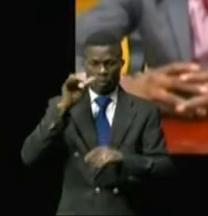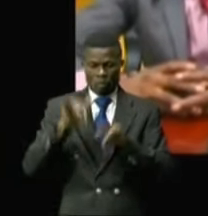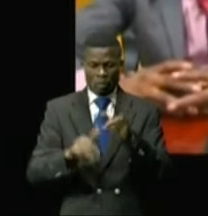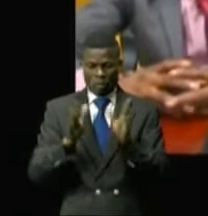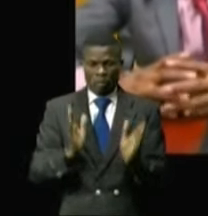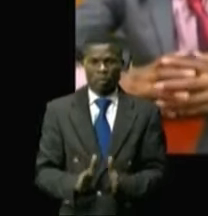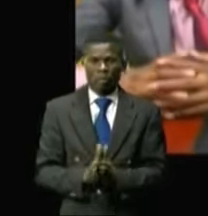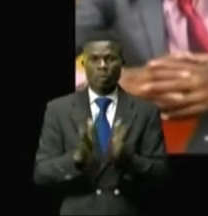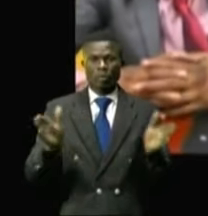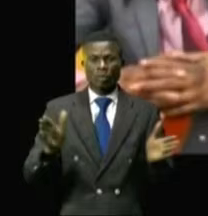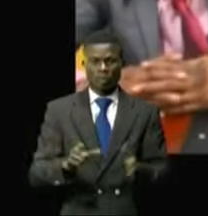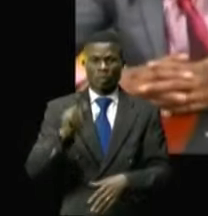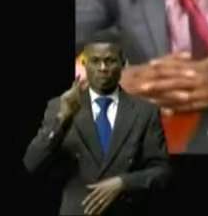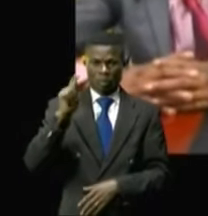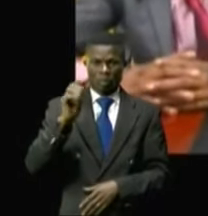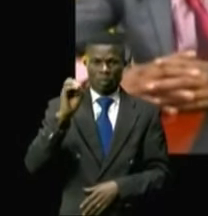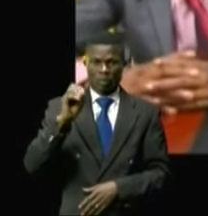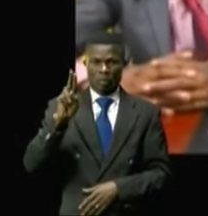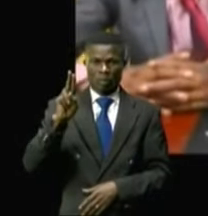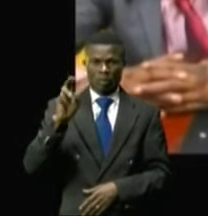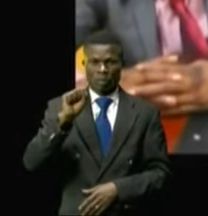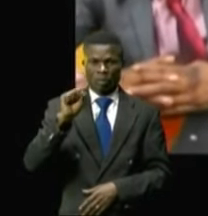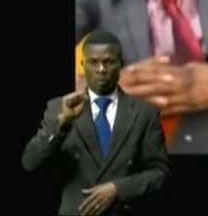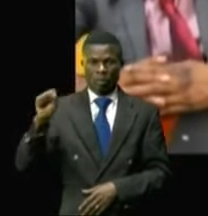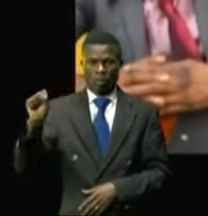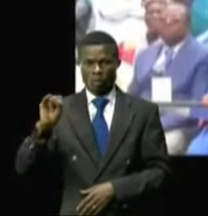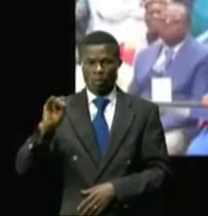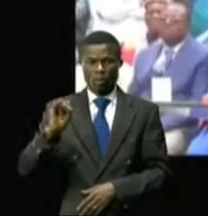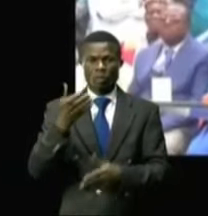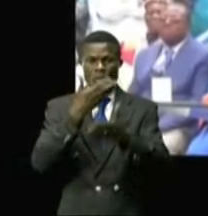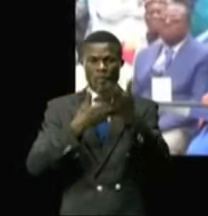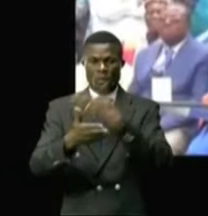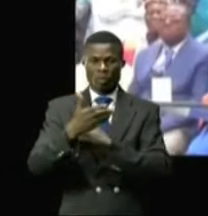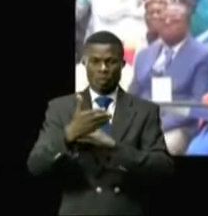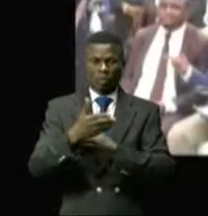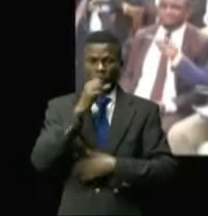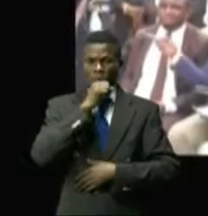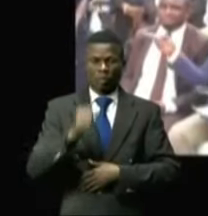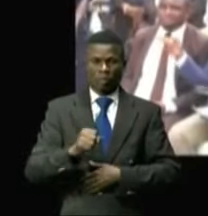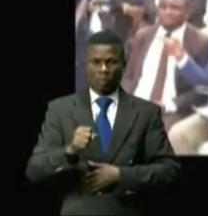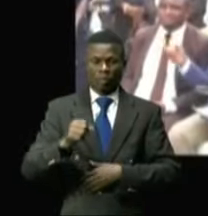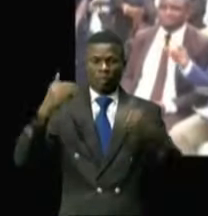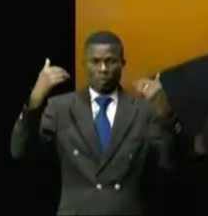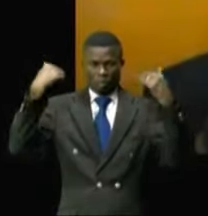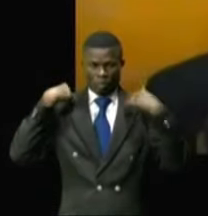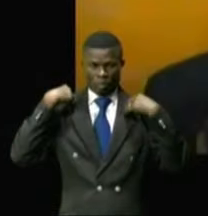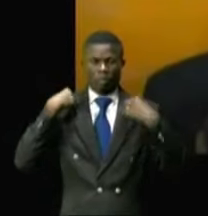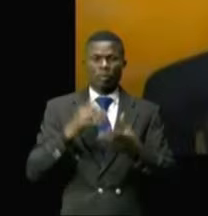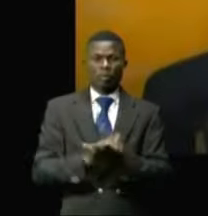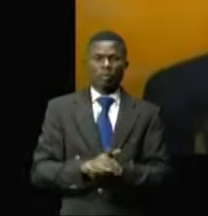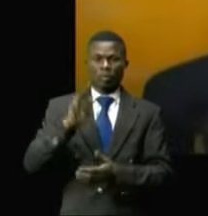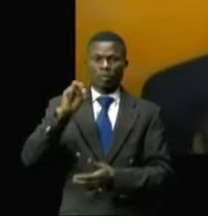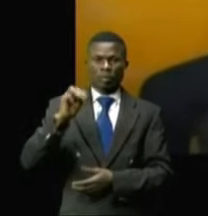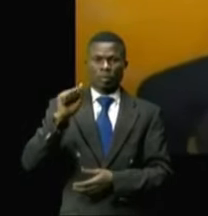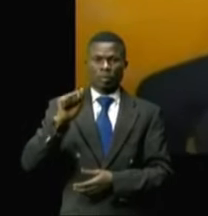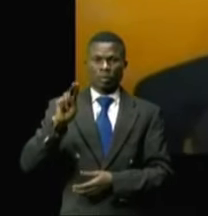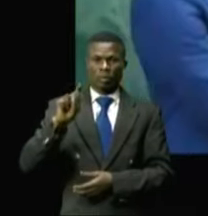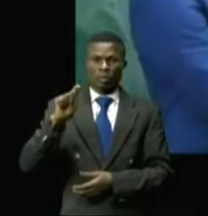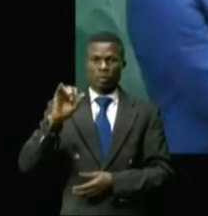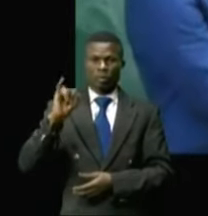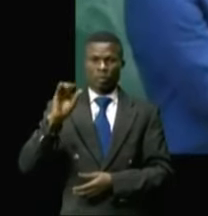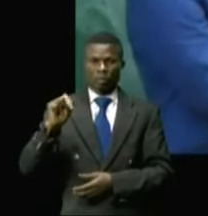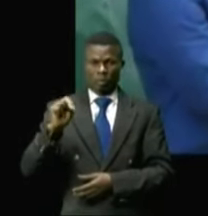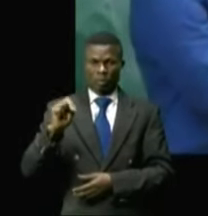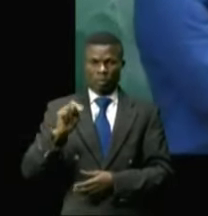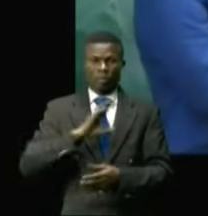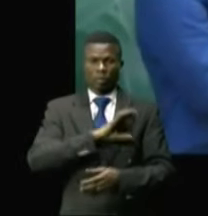général Toussaint Kayamba, représentant le PDG Martin Ekanda Odimba, a conseillé aux nouveaux venus un